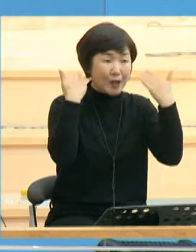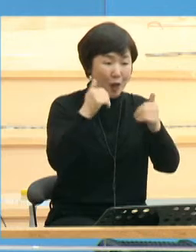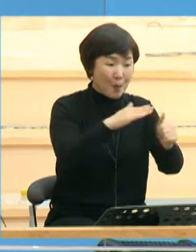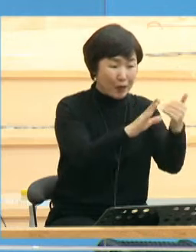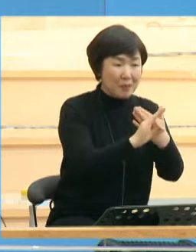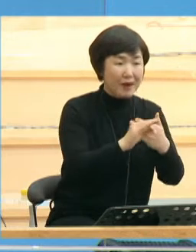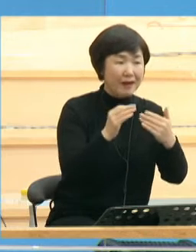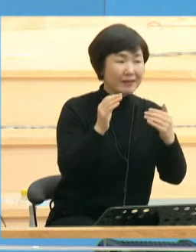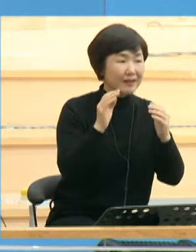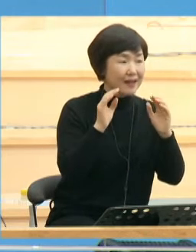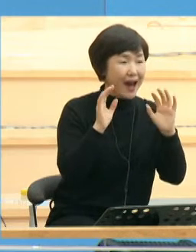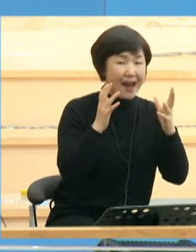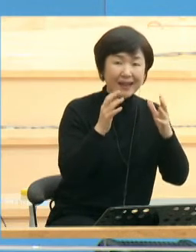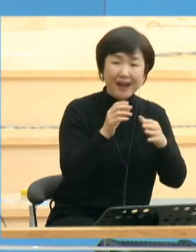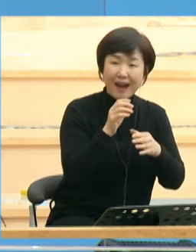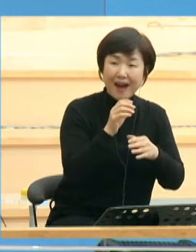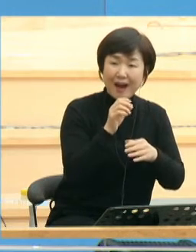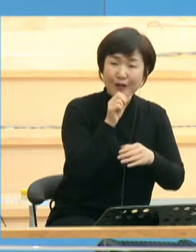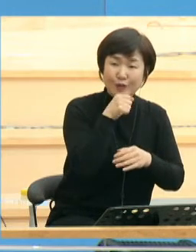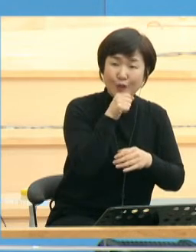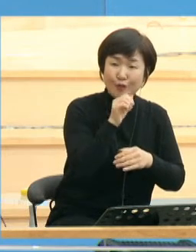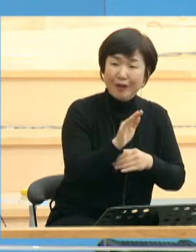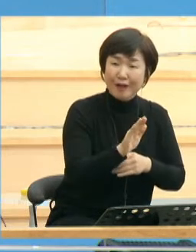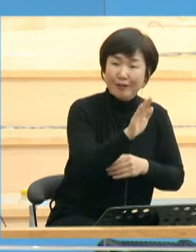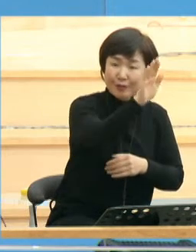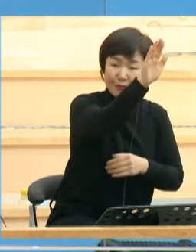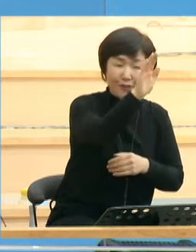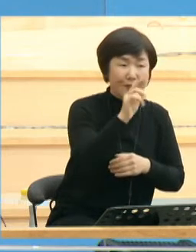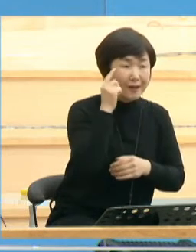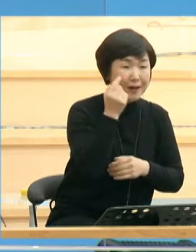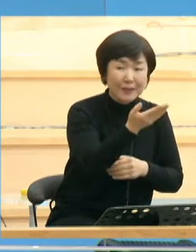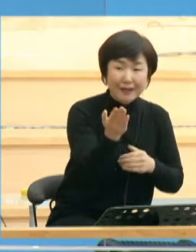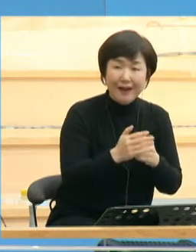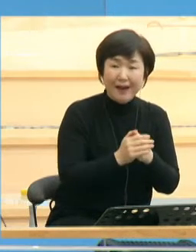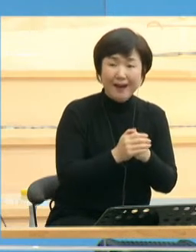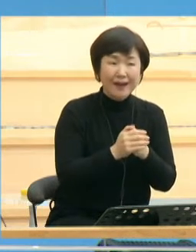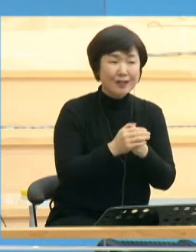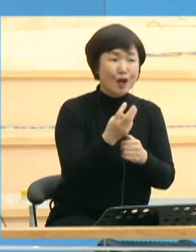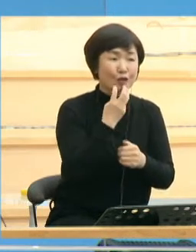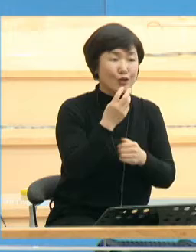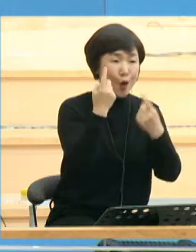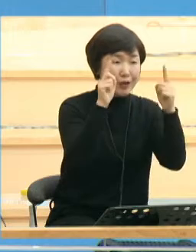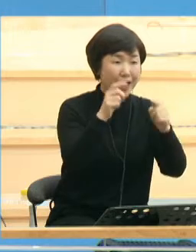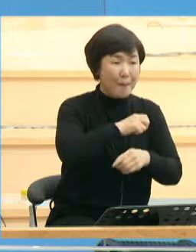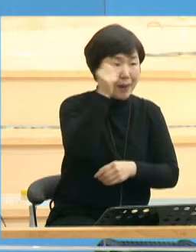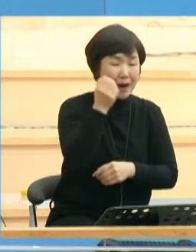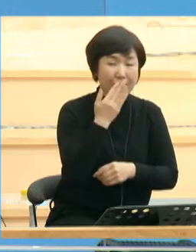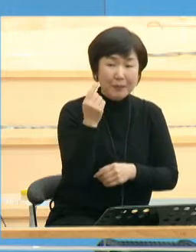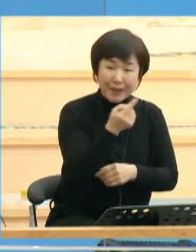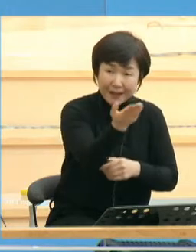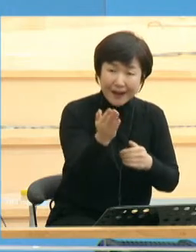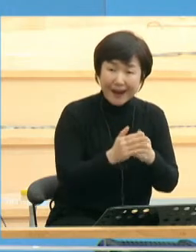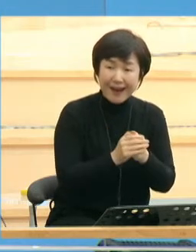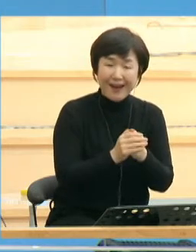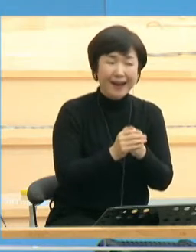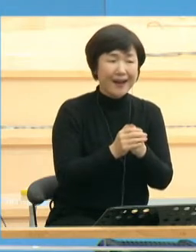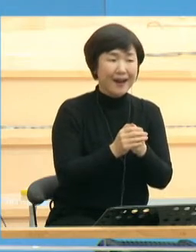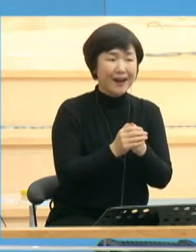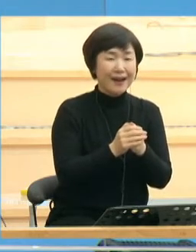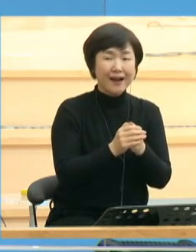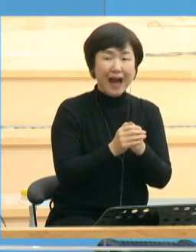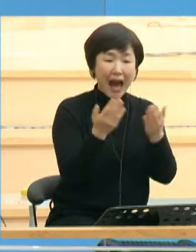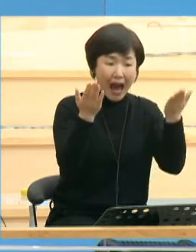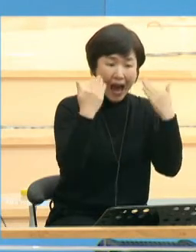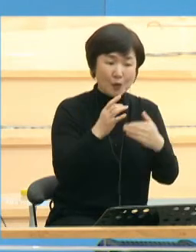야 절대 무수 건가 연고대 이것만 저도 완전 다 나온 방 상 이 야 돼 가끔은